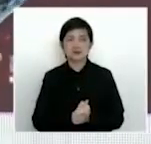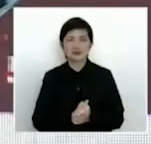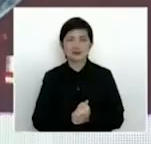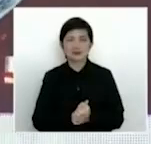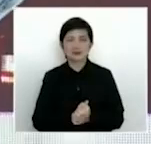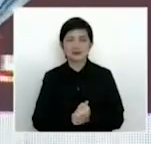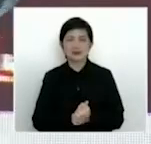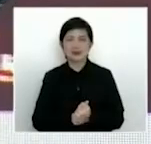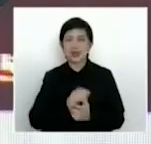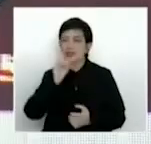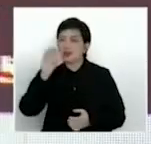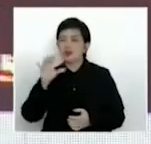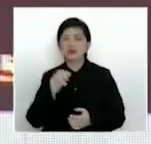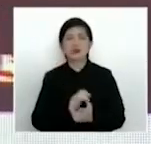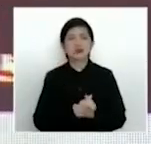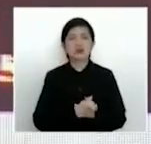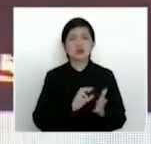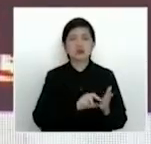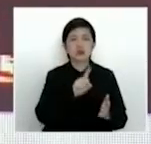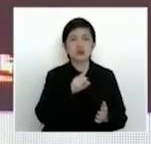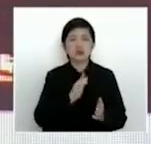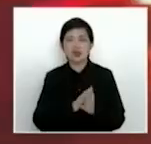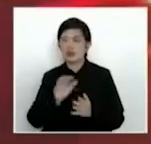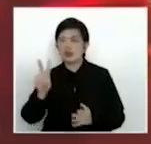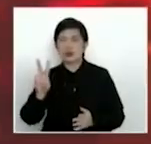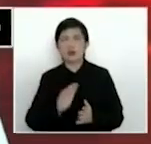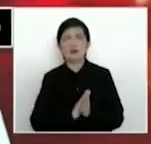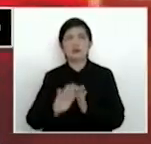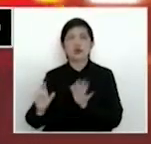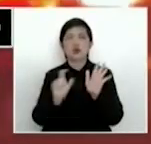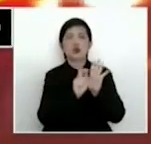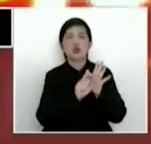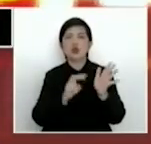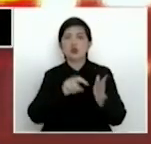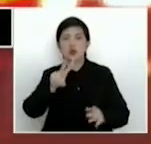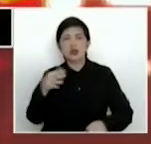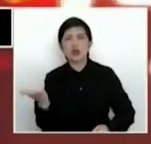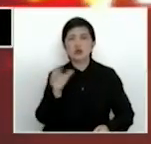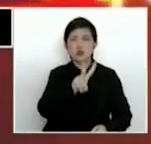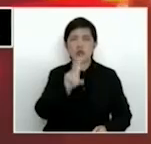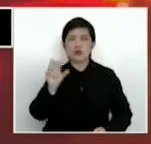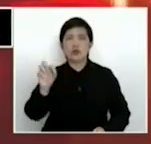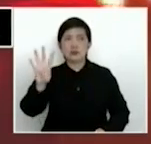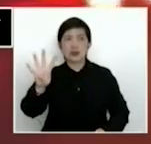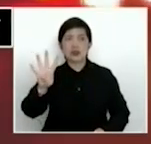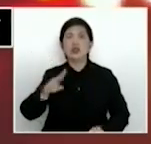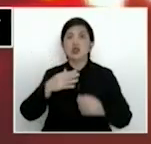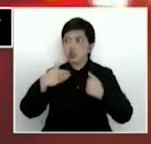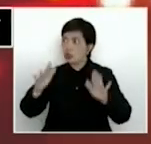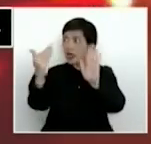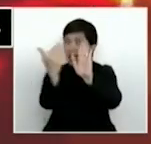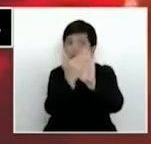urut 1 dan juga nomor urut du tadi waktu Bapak 1 menit silakan undang-undang nomor 2 tahun 2 4 sudah